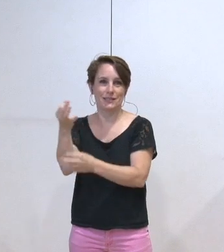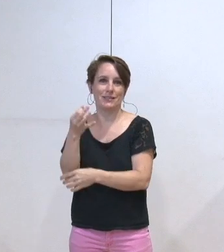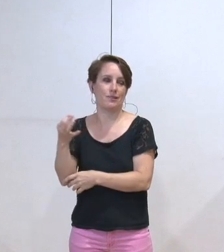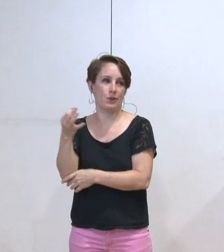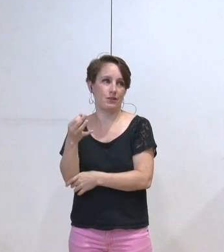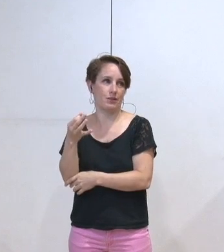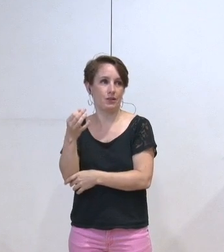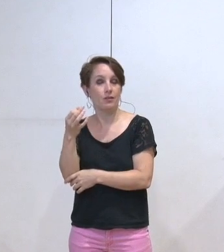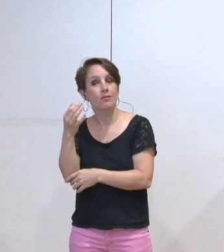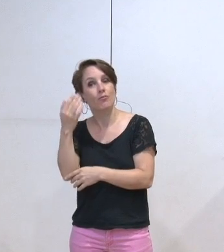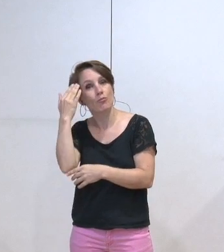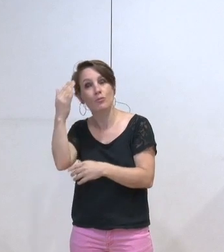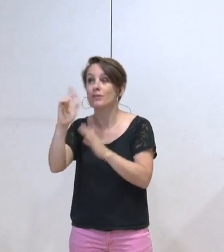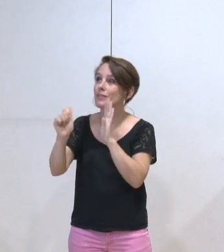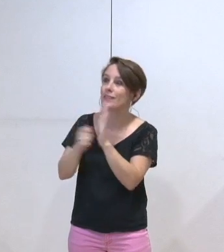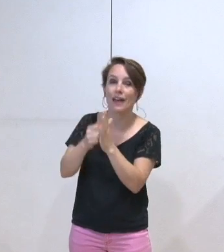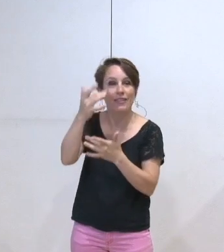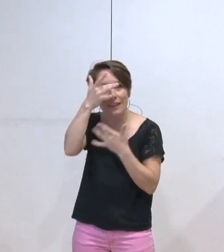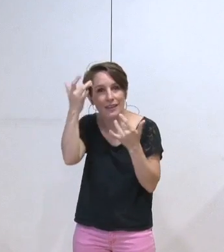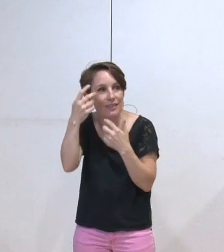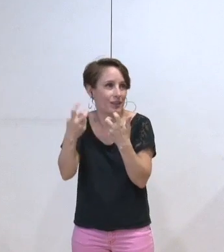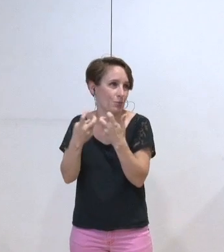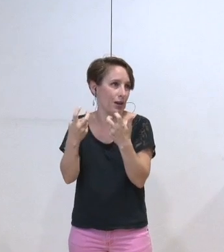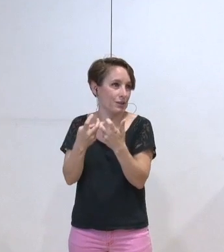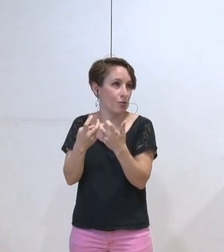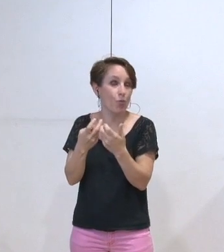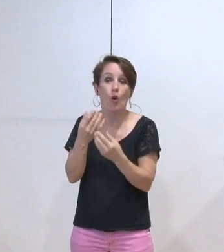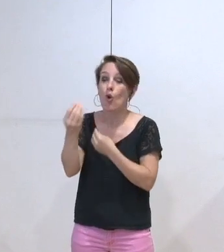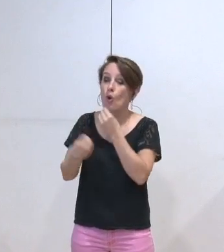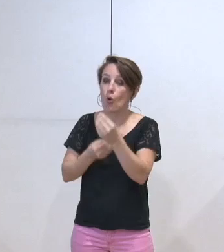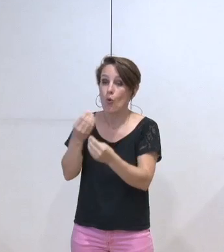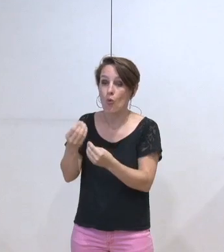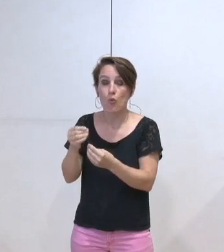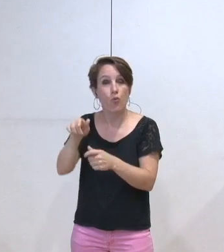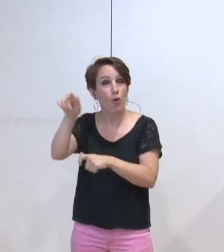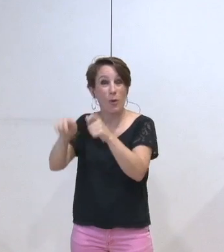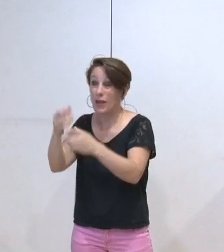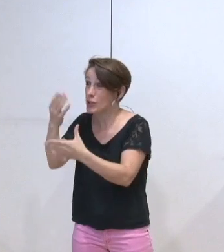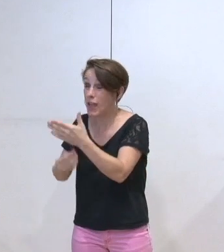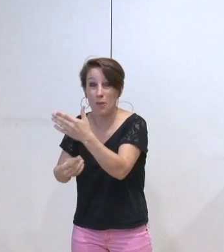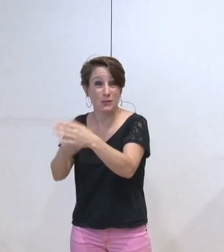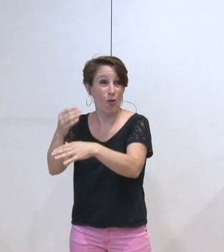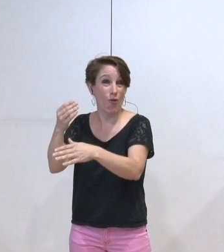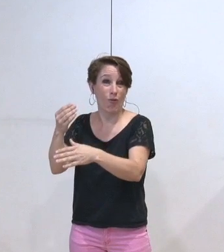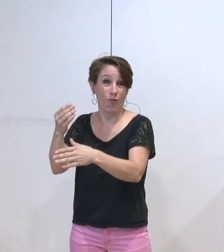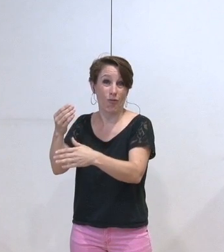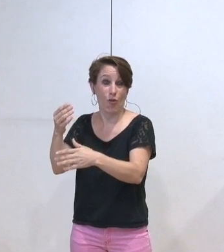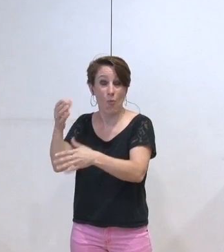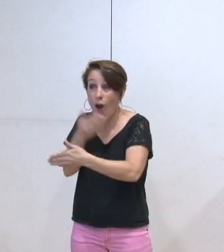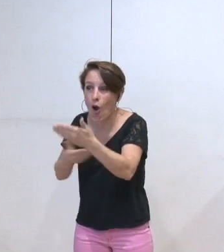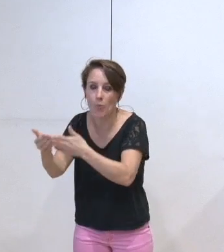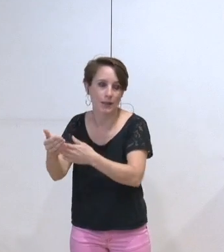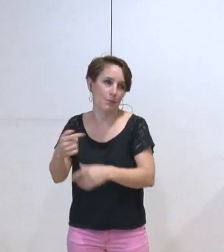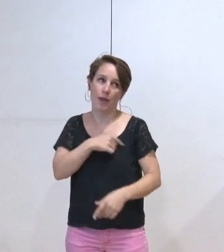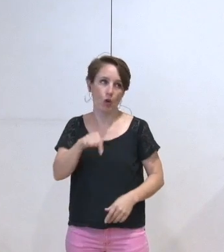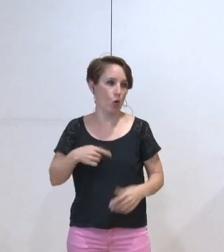surcroix d'activité saisonnier et la compensation de l'absentéisme ont été arrêté de façon systématique c'est l'objectif de 0 %